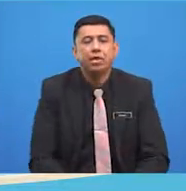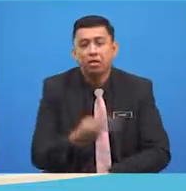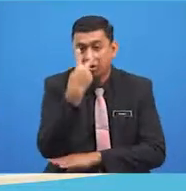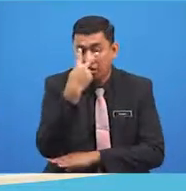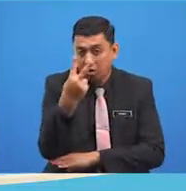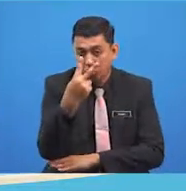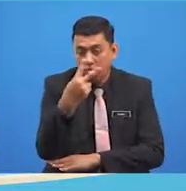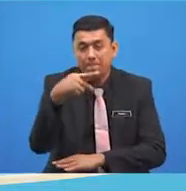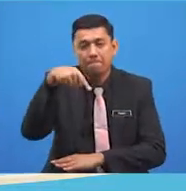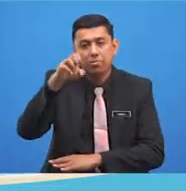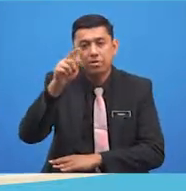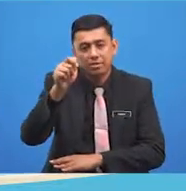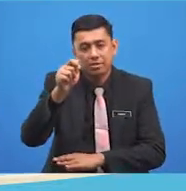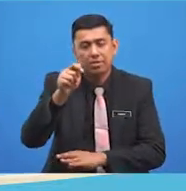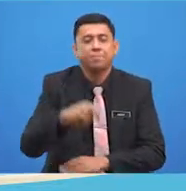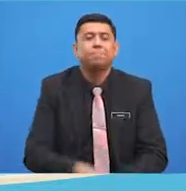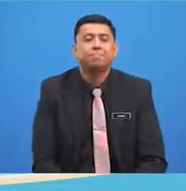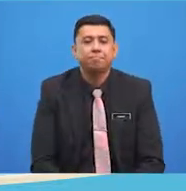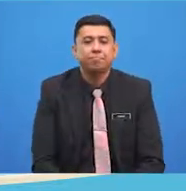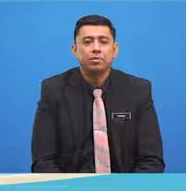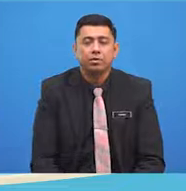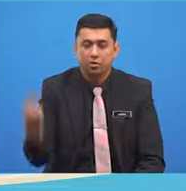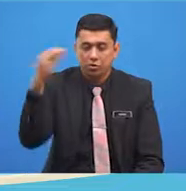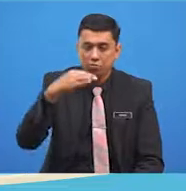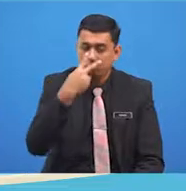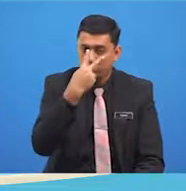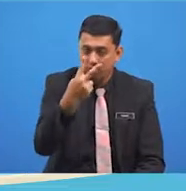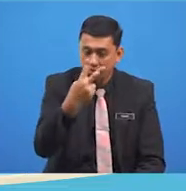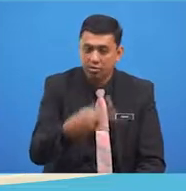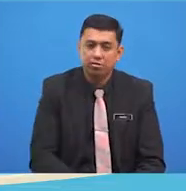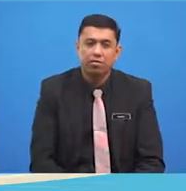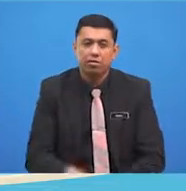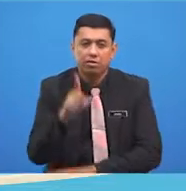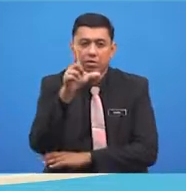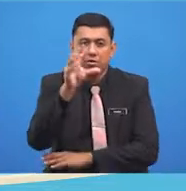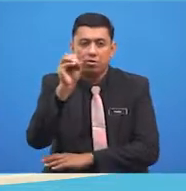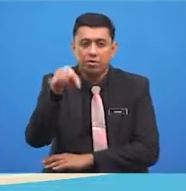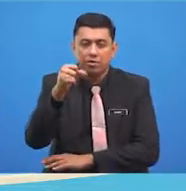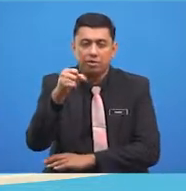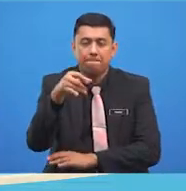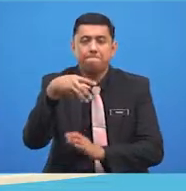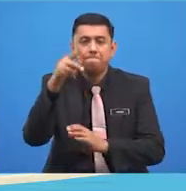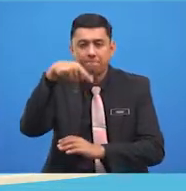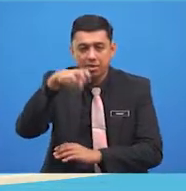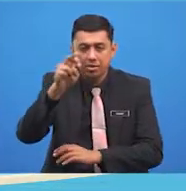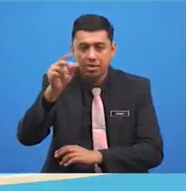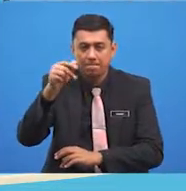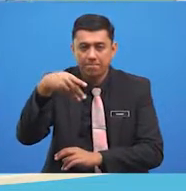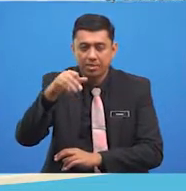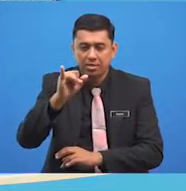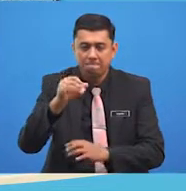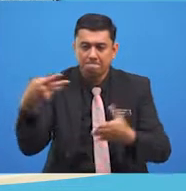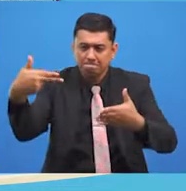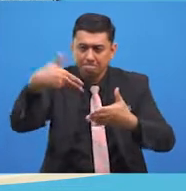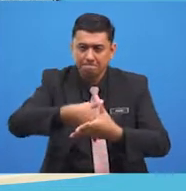perhatikan paparan peta yang ditayangkan. Jom kita lihat taburan loji penapisan petroleum. Perhatikan